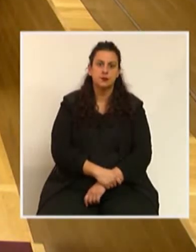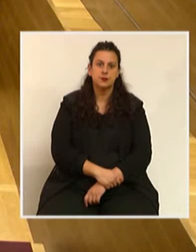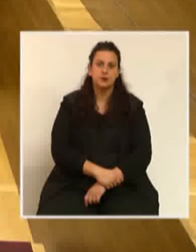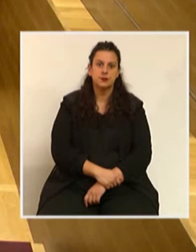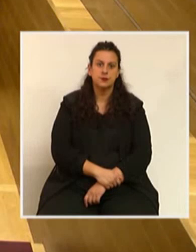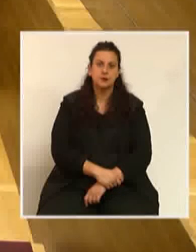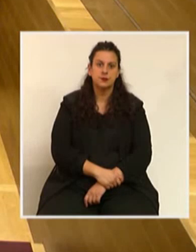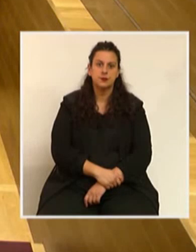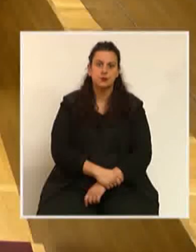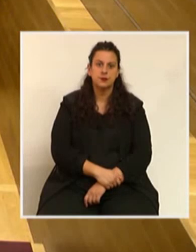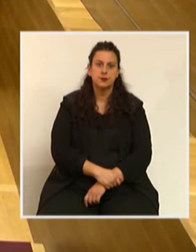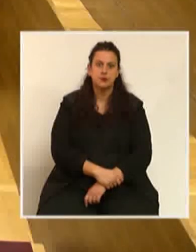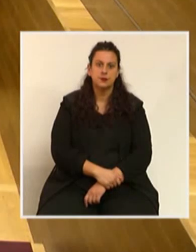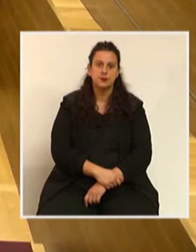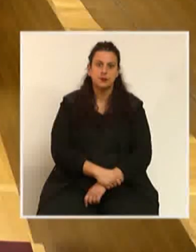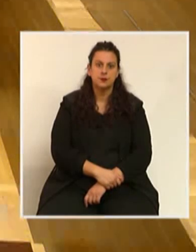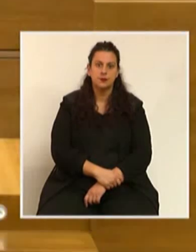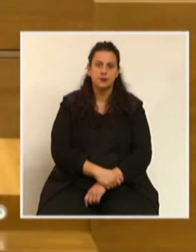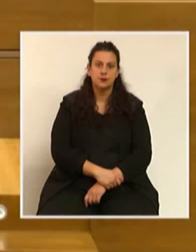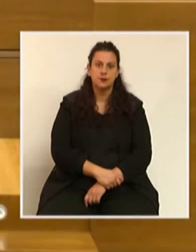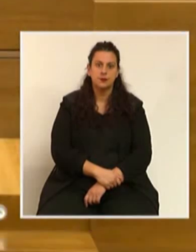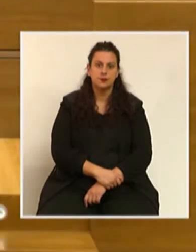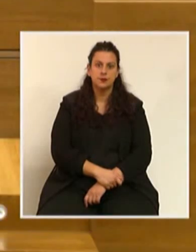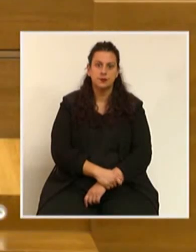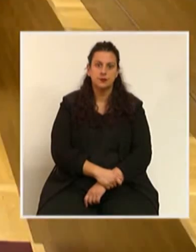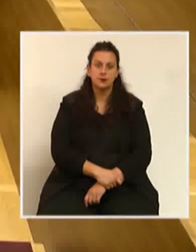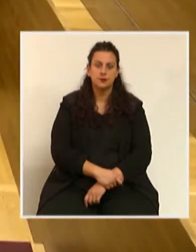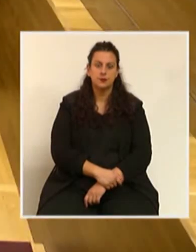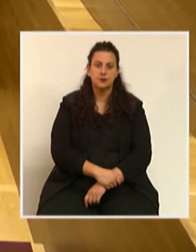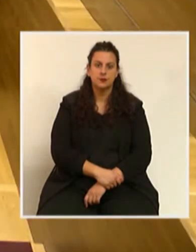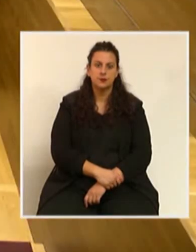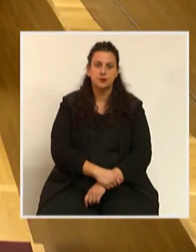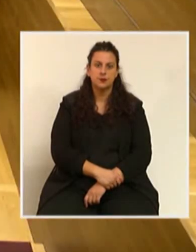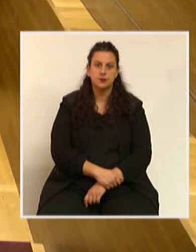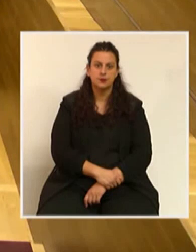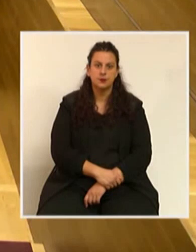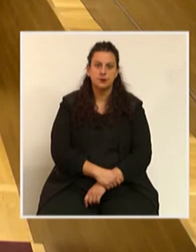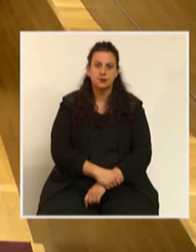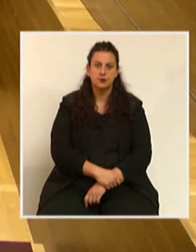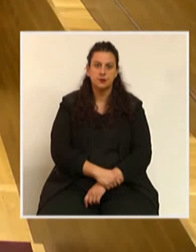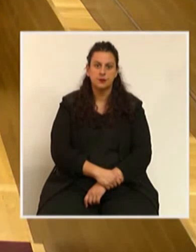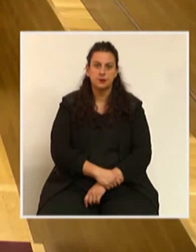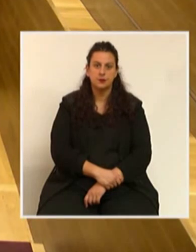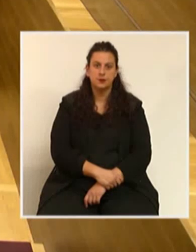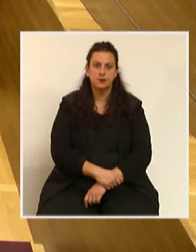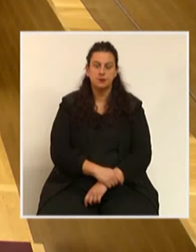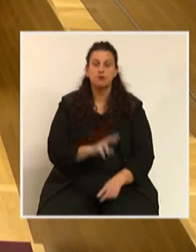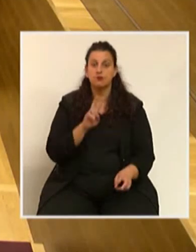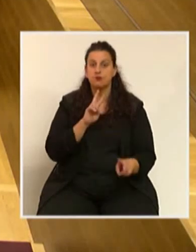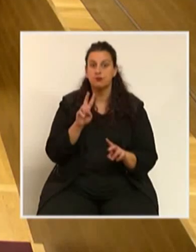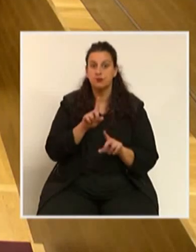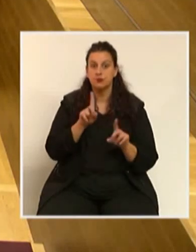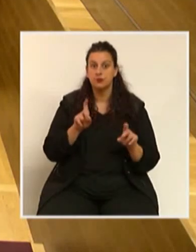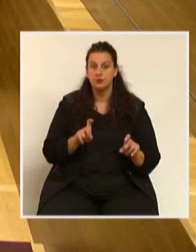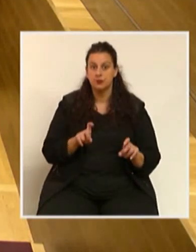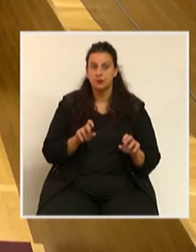La veritat és que ha unat, no? Està representant del Partit Popular, no? Ha unat, en aquest cas, aplaudiments de tots els partits, encara